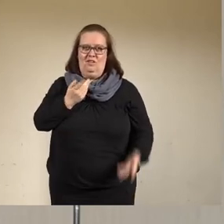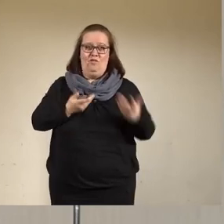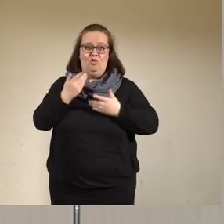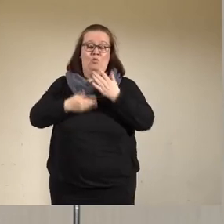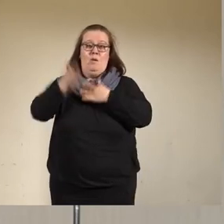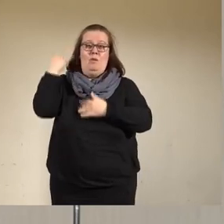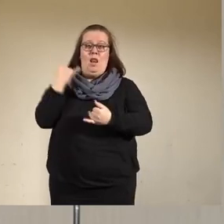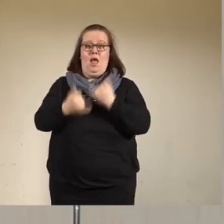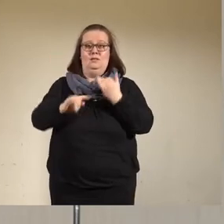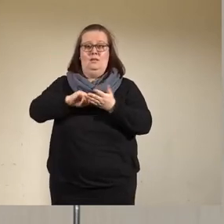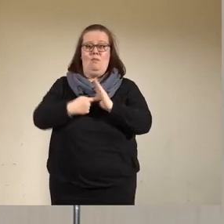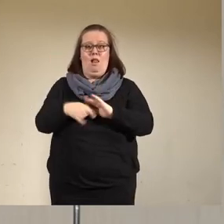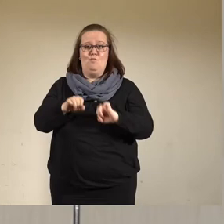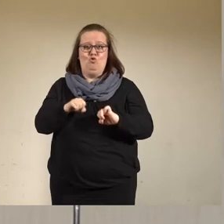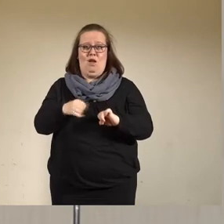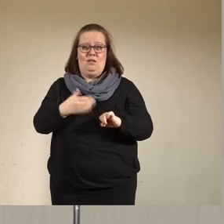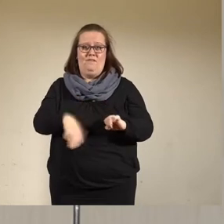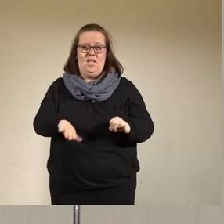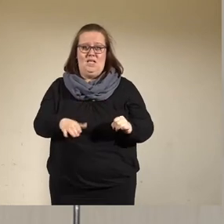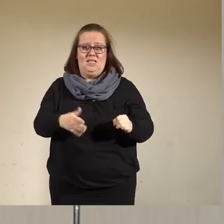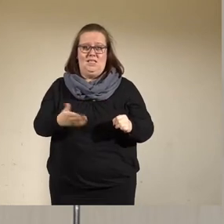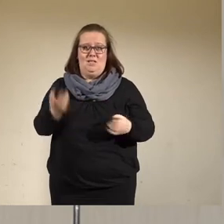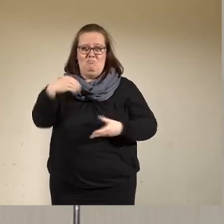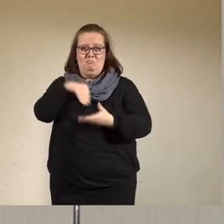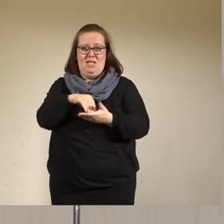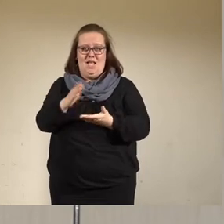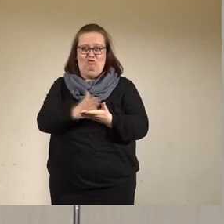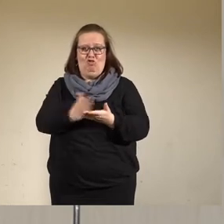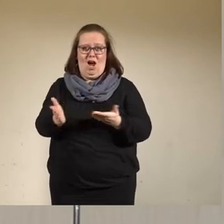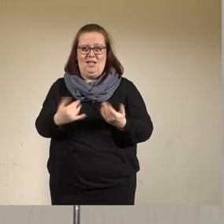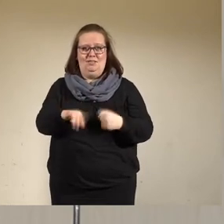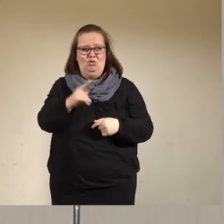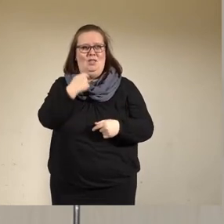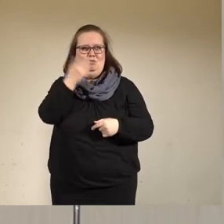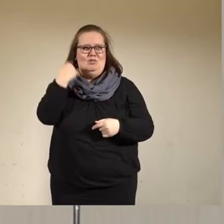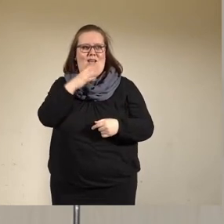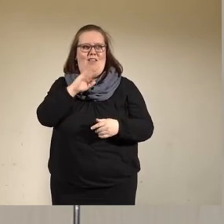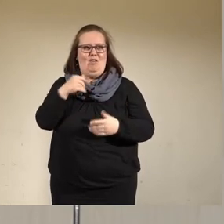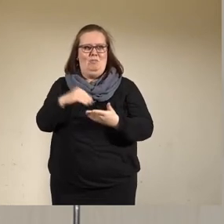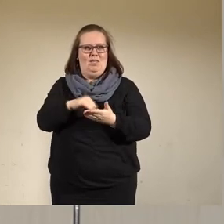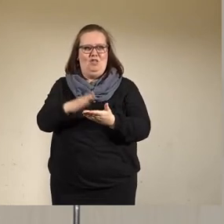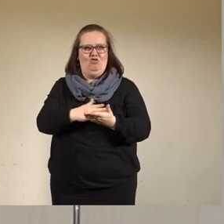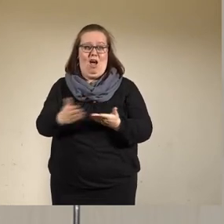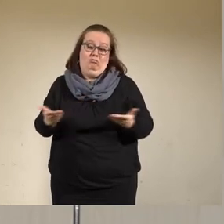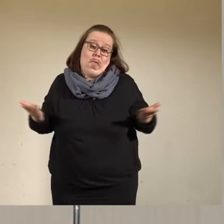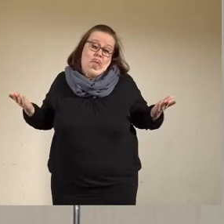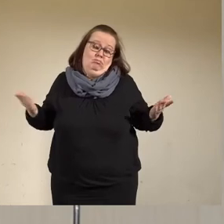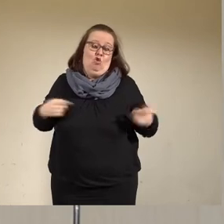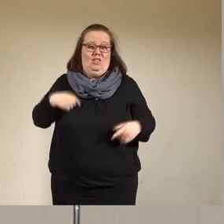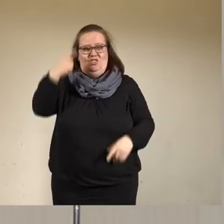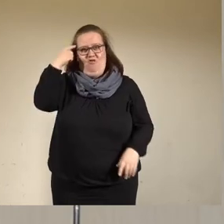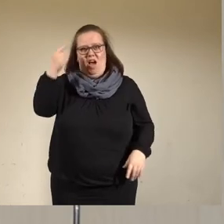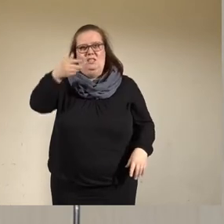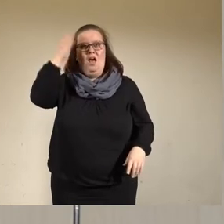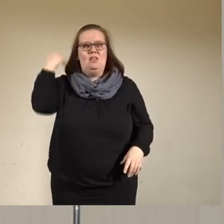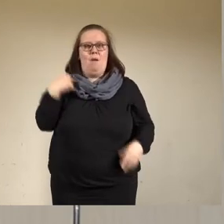schon beim letzten Mal die Gelegenheit gehabt, mitzuspielen, wie Sie das so schön sagen. Ich weiß noch genau,